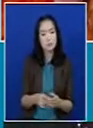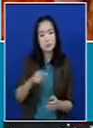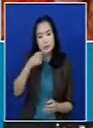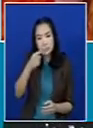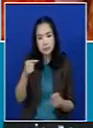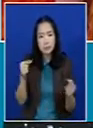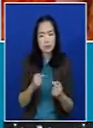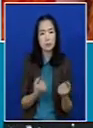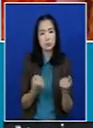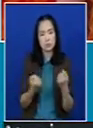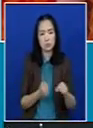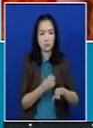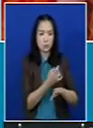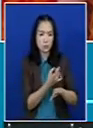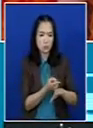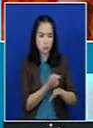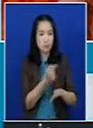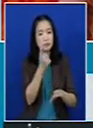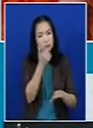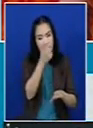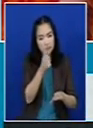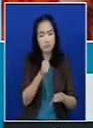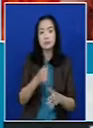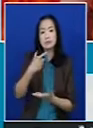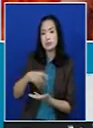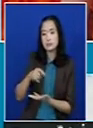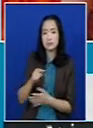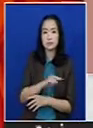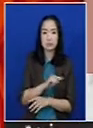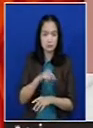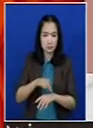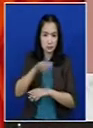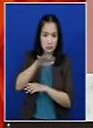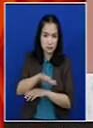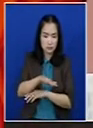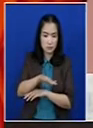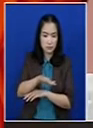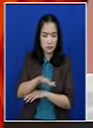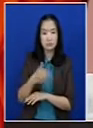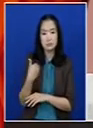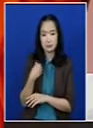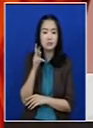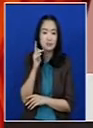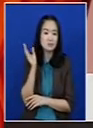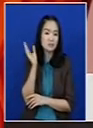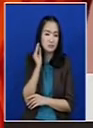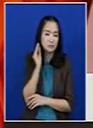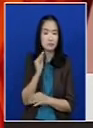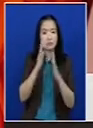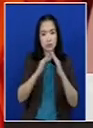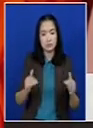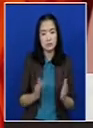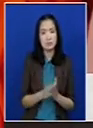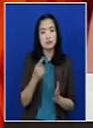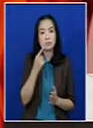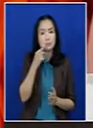คำกับกรณีรถหรูนะครับก็รายงานว่า17นาฬิกาที่ผ่านมามีข่าวว่าทางวัดป